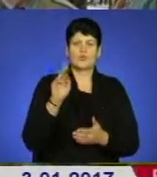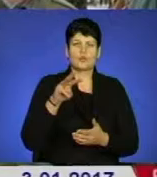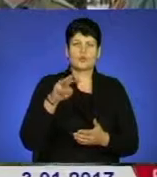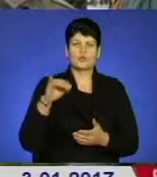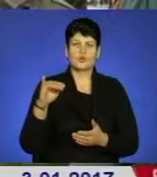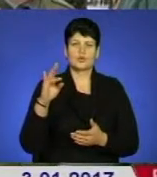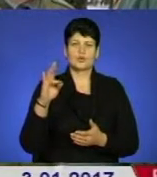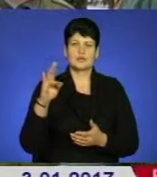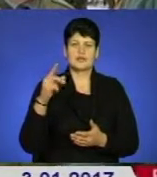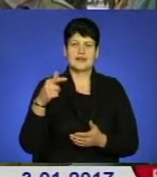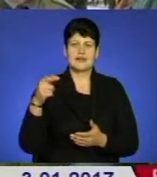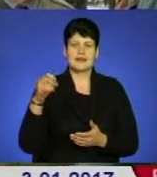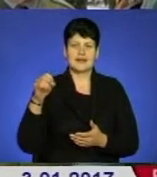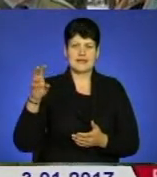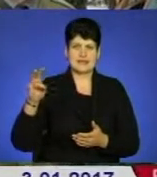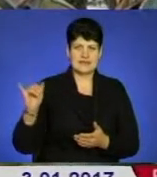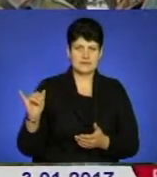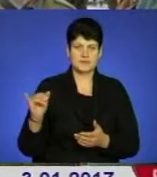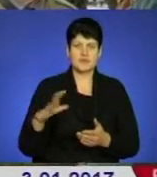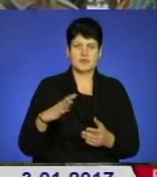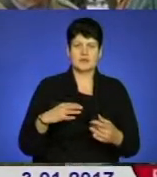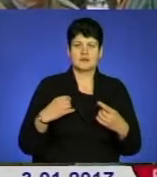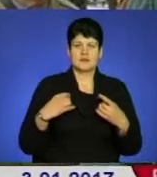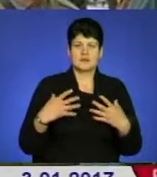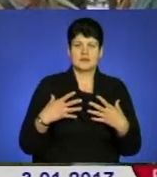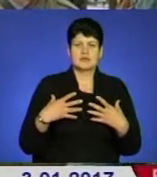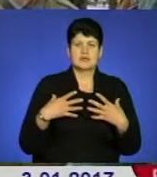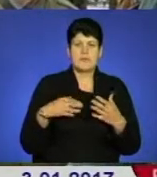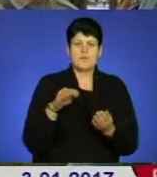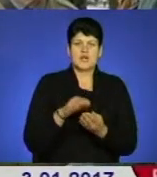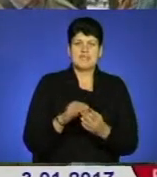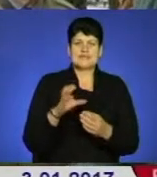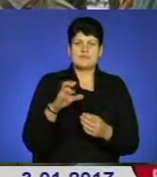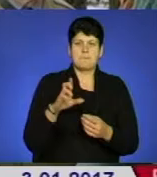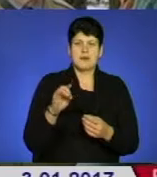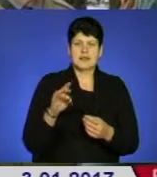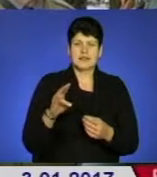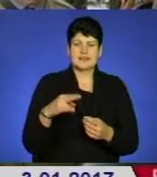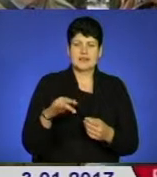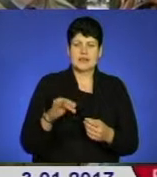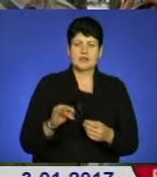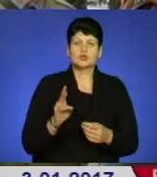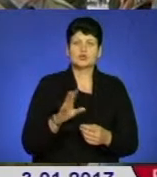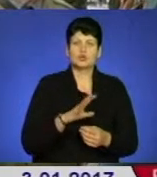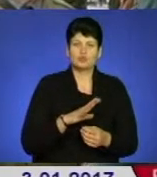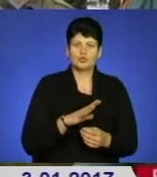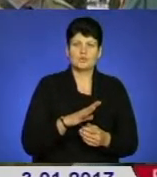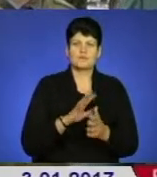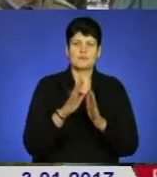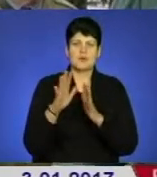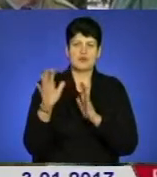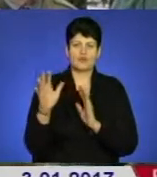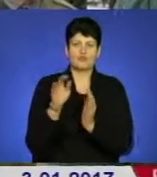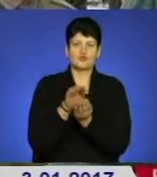відбули урочини на могилі Степана Бандери. Хто був на цьому парковому